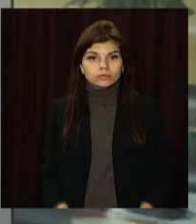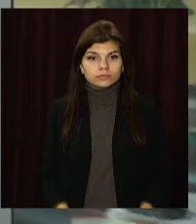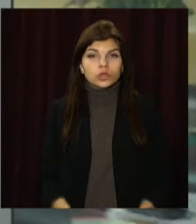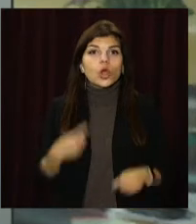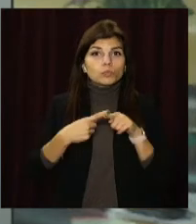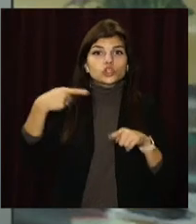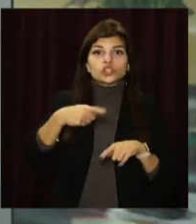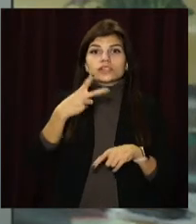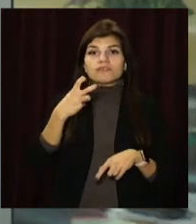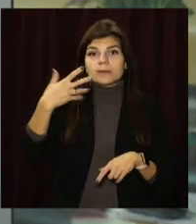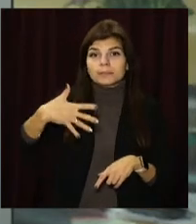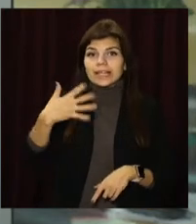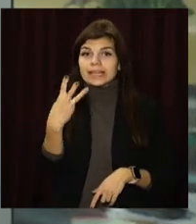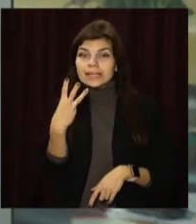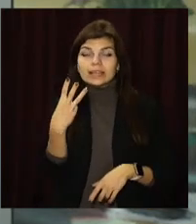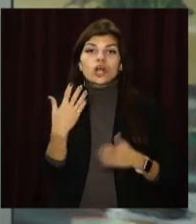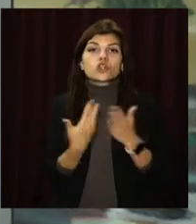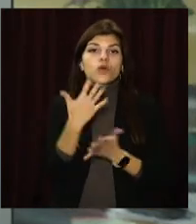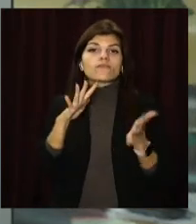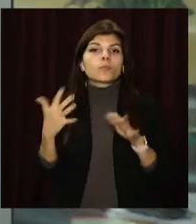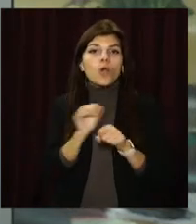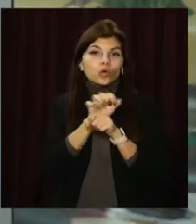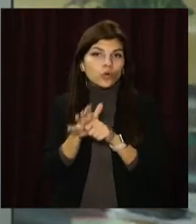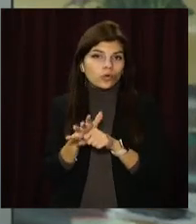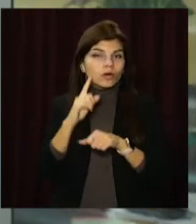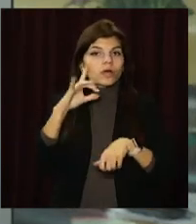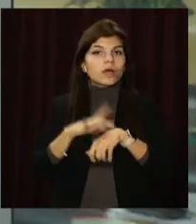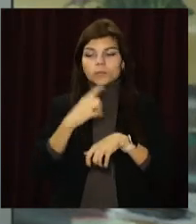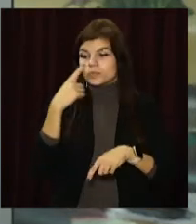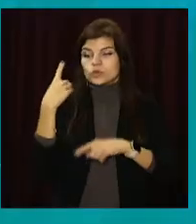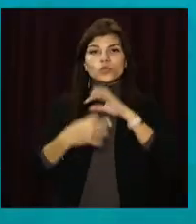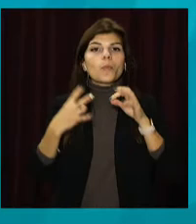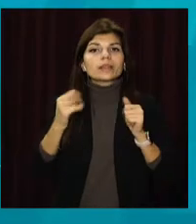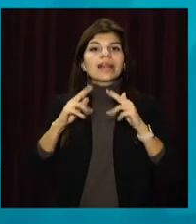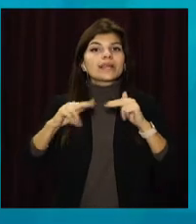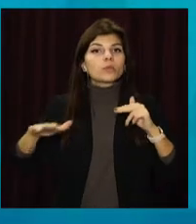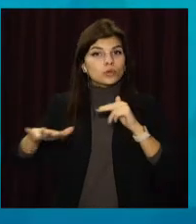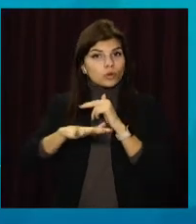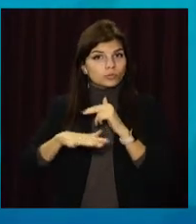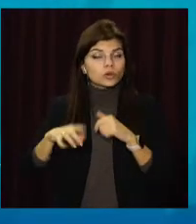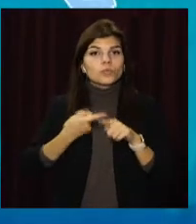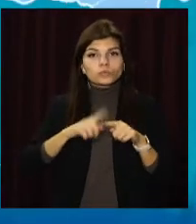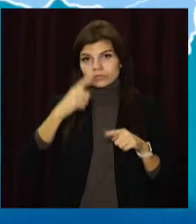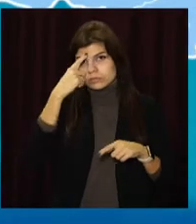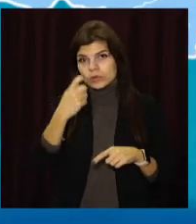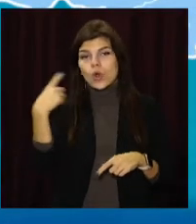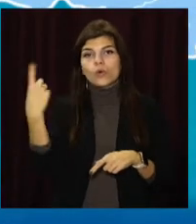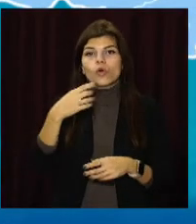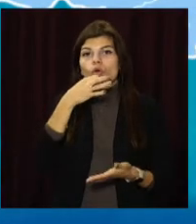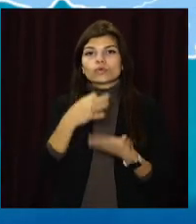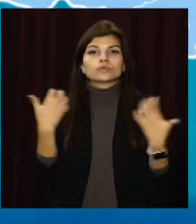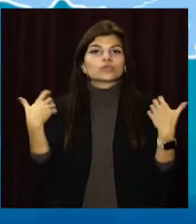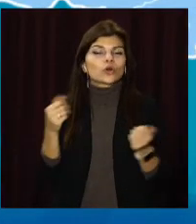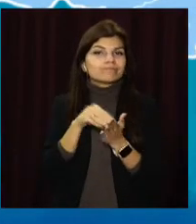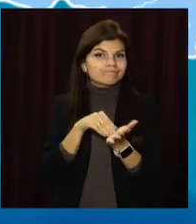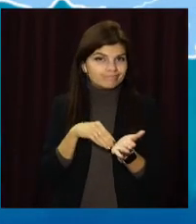Плюс 1253 нові випадки ковід зареєстрували за попередню добу на Дніпропетровщині. Про це повідомили в обласному